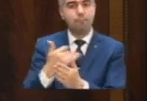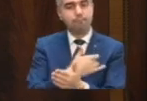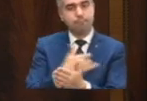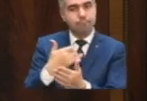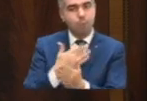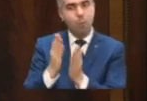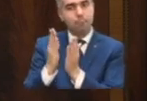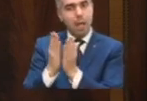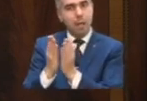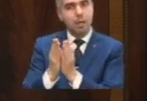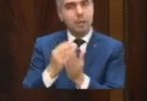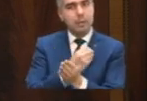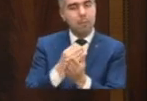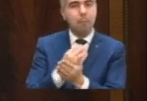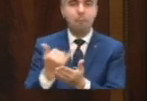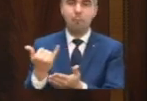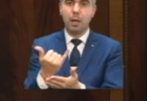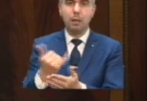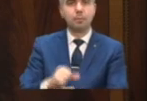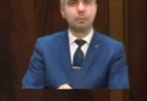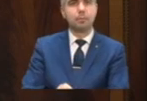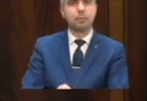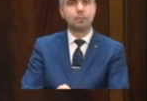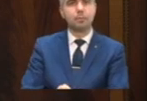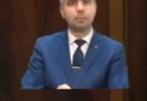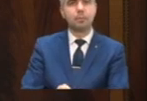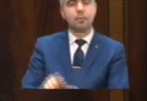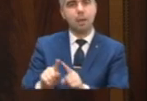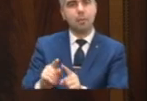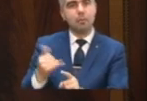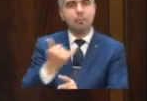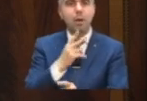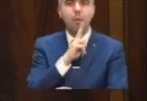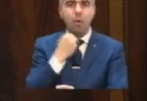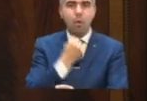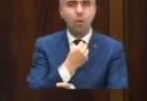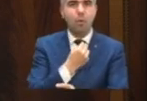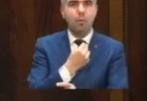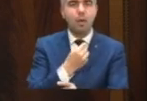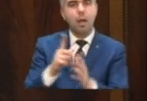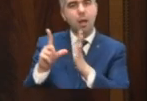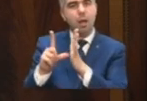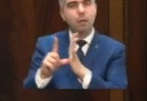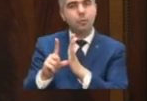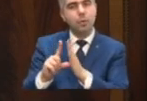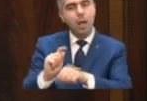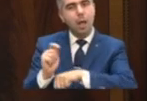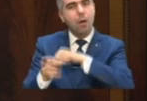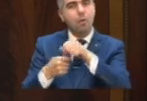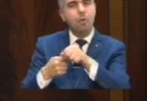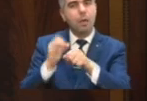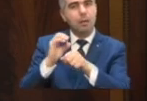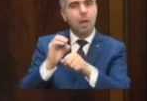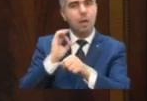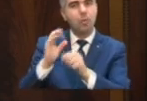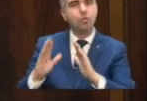النافع وحنا ما كنطلبوا حتى حاجه تكون عندكم الحكومه تكون عندها زرع على الاقل تخرج قانون خاص بالعالم القروي